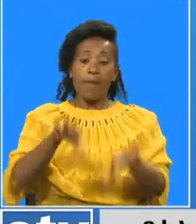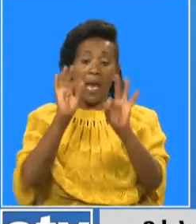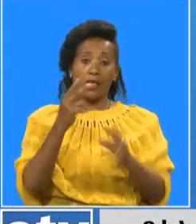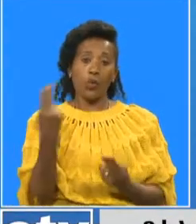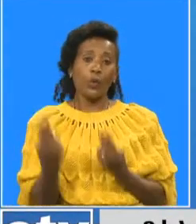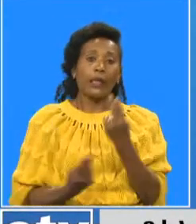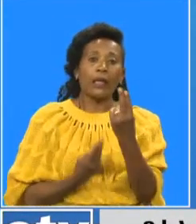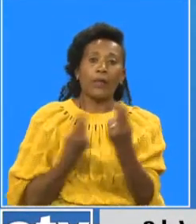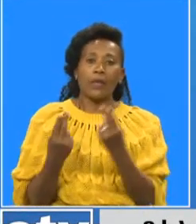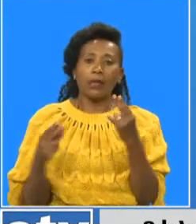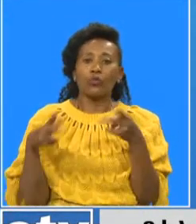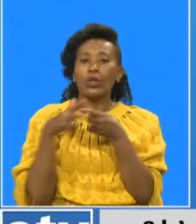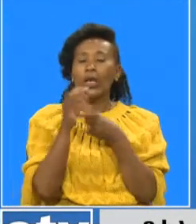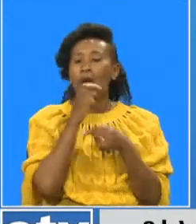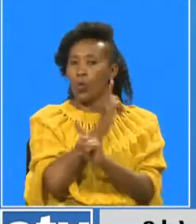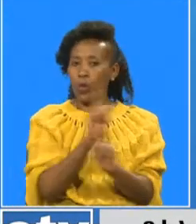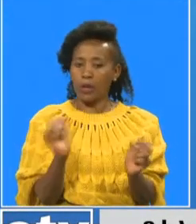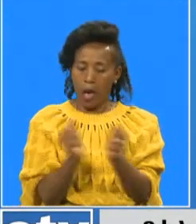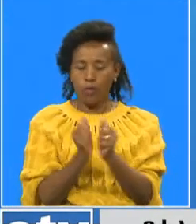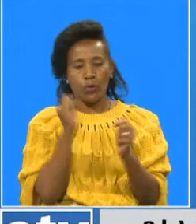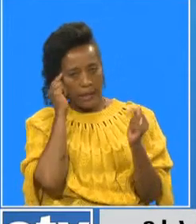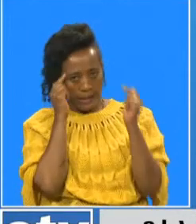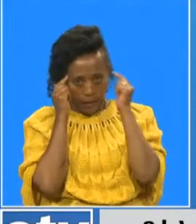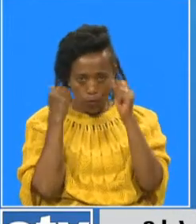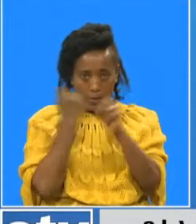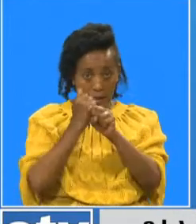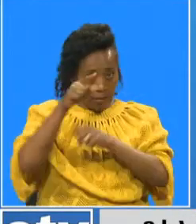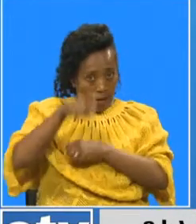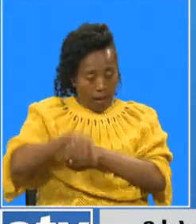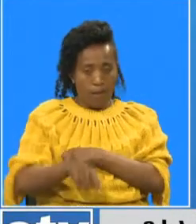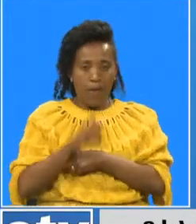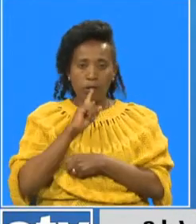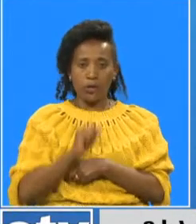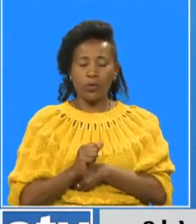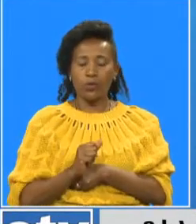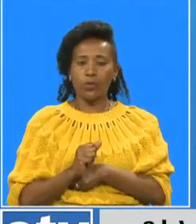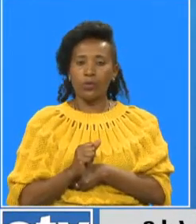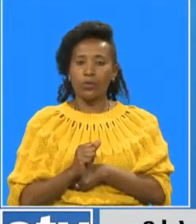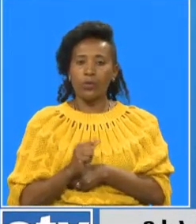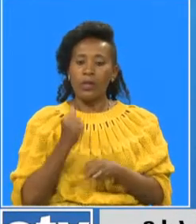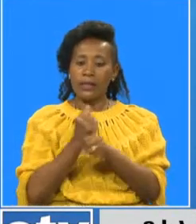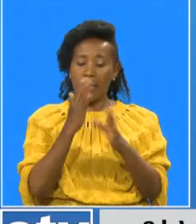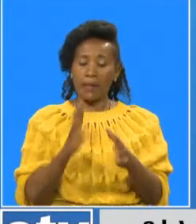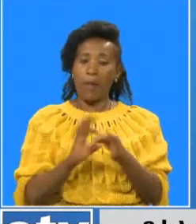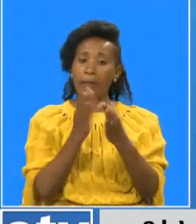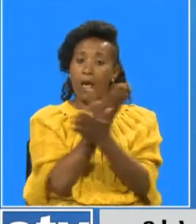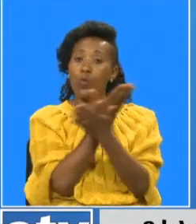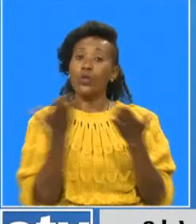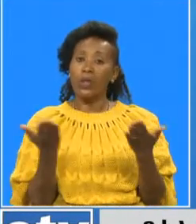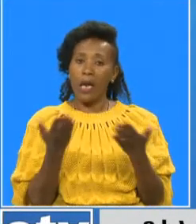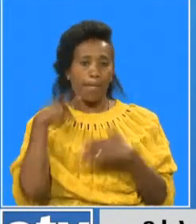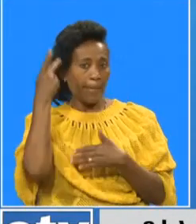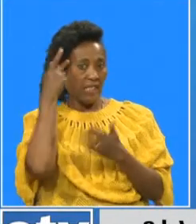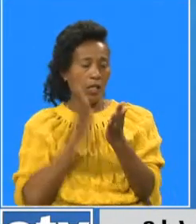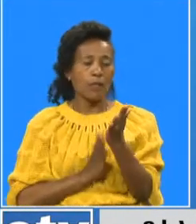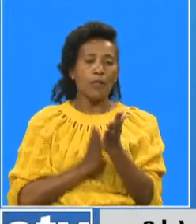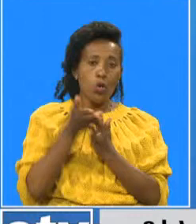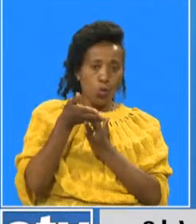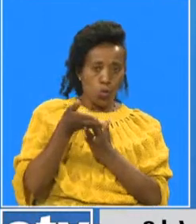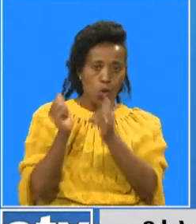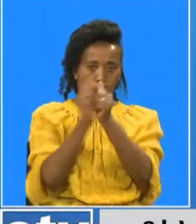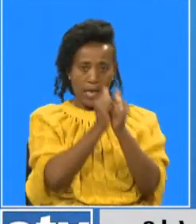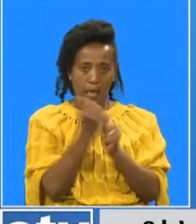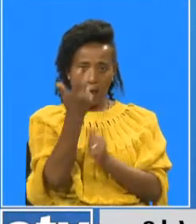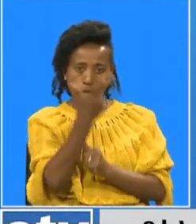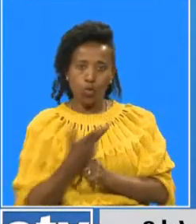የሚያገኛቸው ጥቅማ ጥቅሞች እንዳይቋረጡ አብሮ ተሳስቦ መስራት እንዳለባቸው ያው በሰራተኛና ማህበራዊ ጉዳይ ሚኒስቴር በኩል